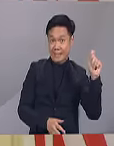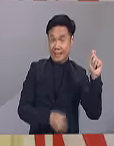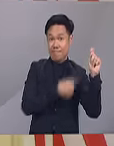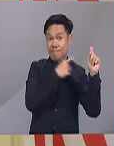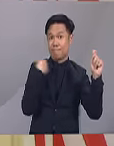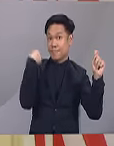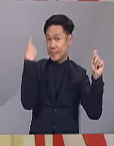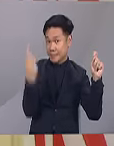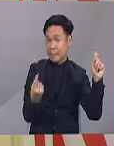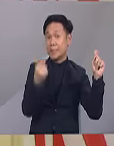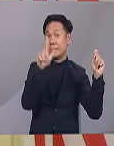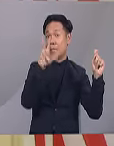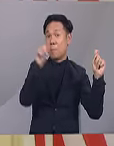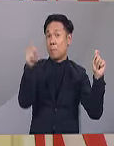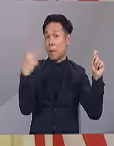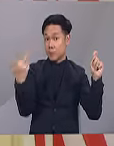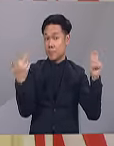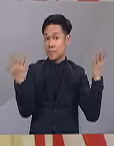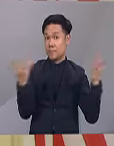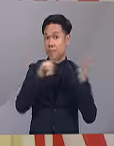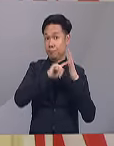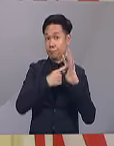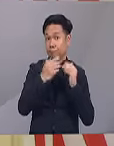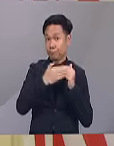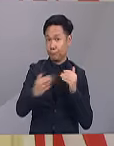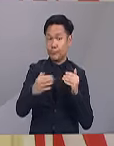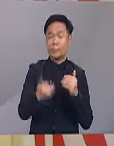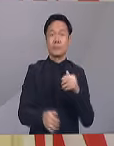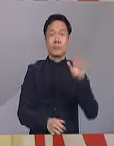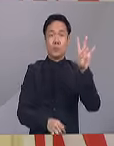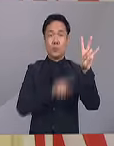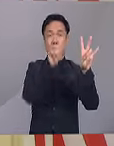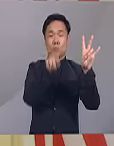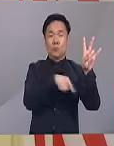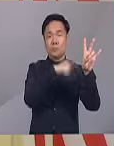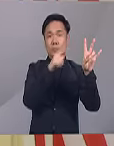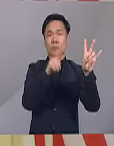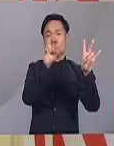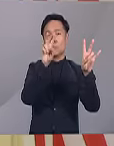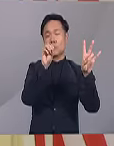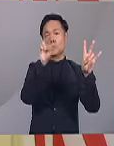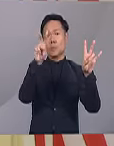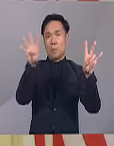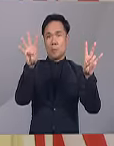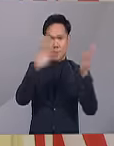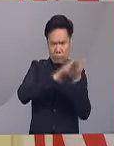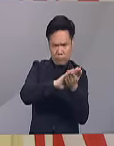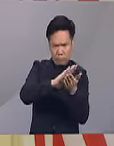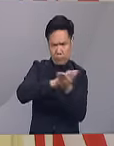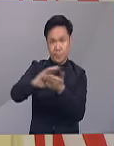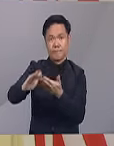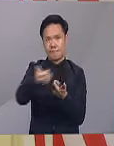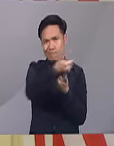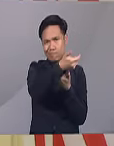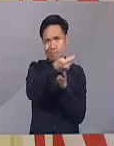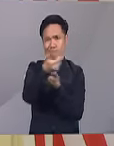sejak 30 Mac 2020 telah melakukan 7,024 operasi sanitasi